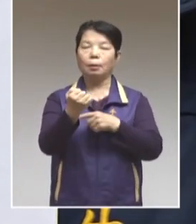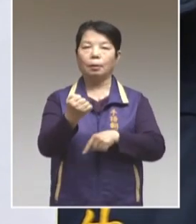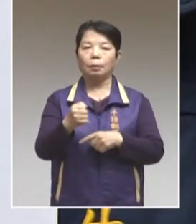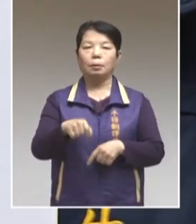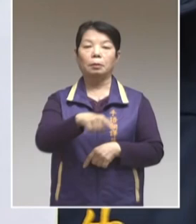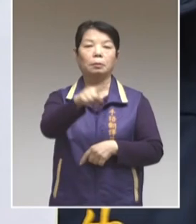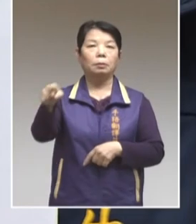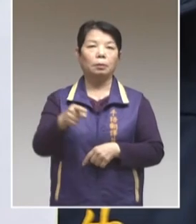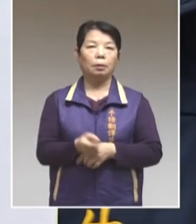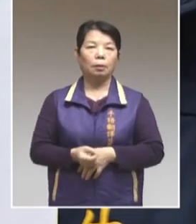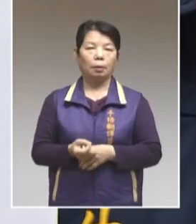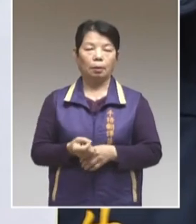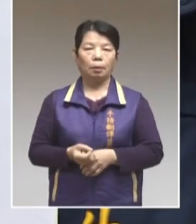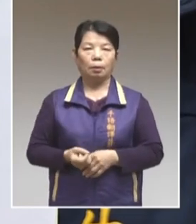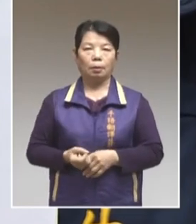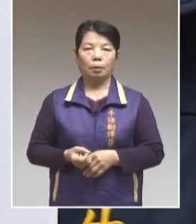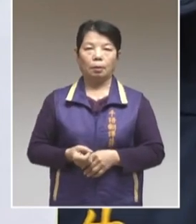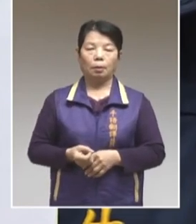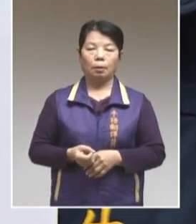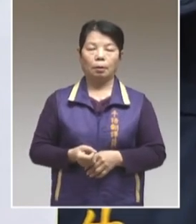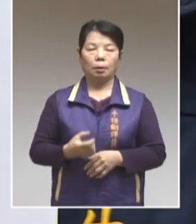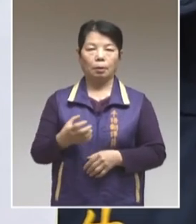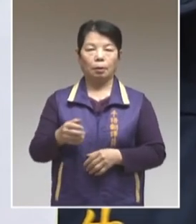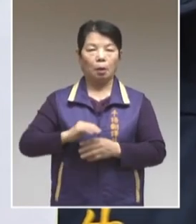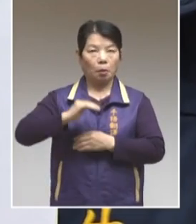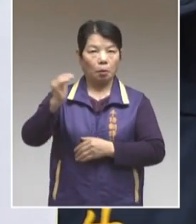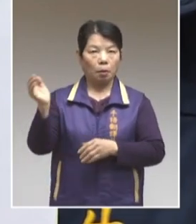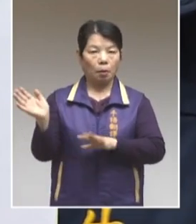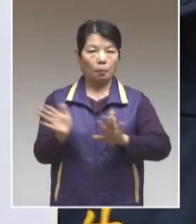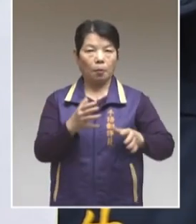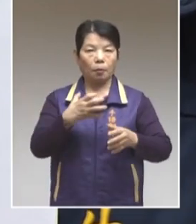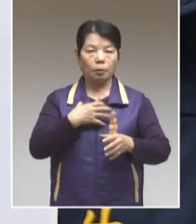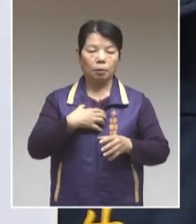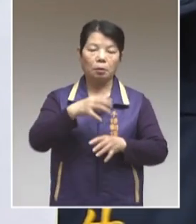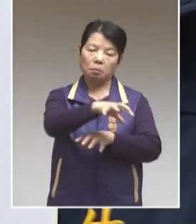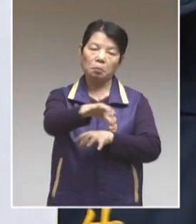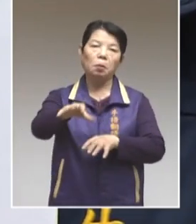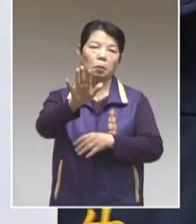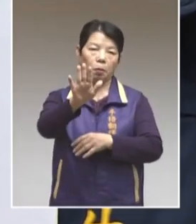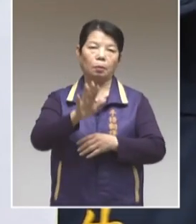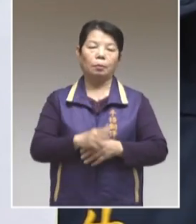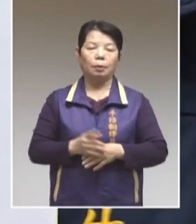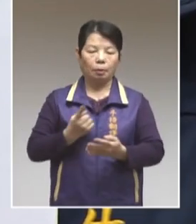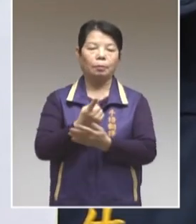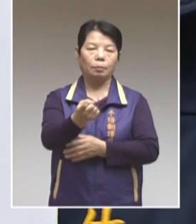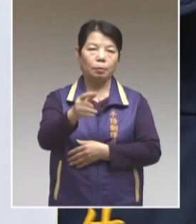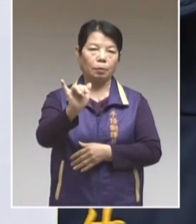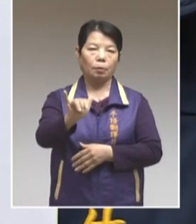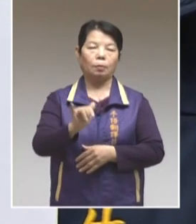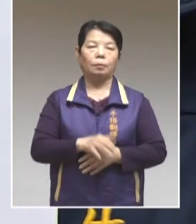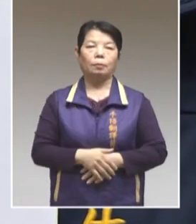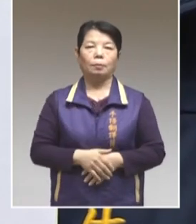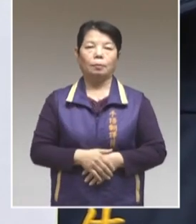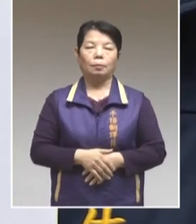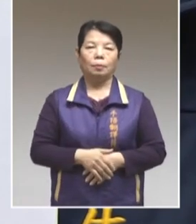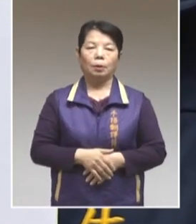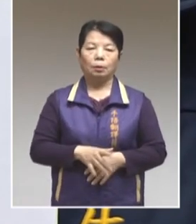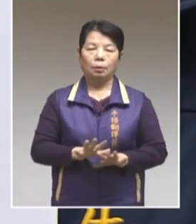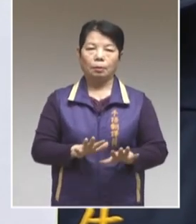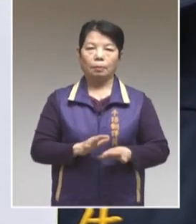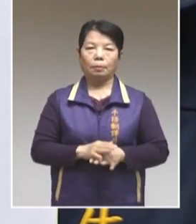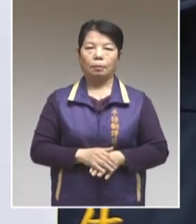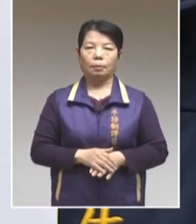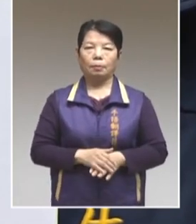个高风险的一个环境跟场域这一部分的一个对象，那我们会进一步